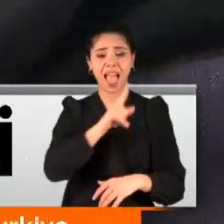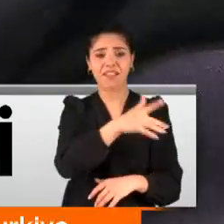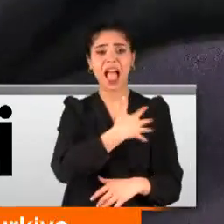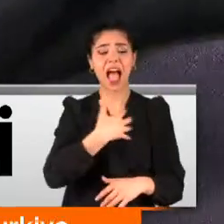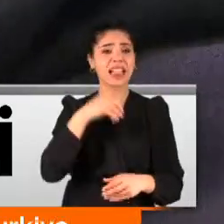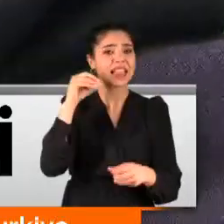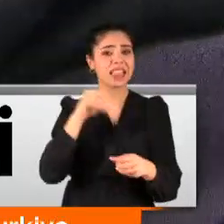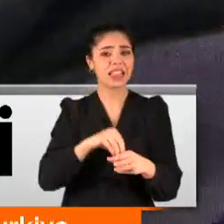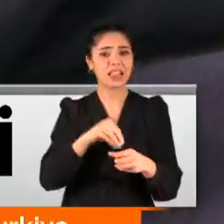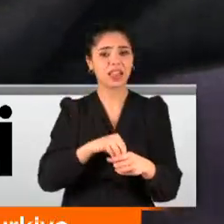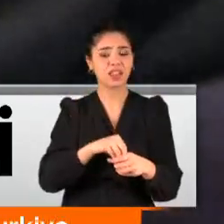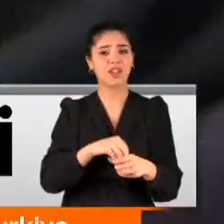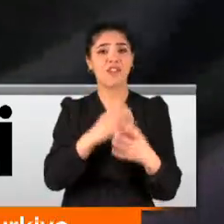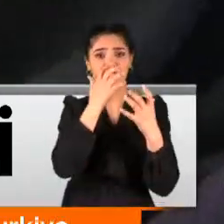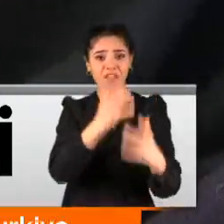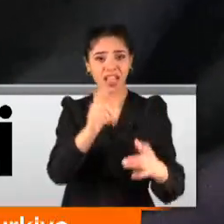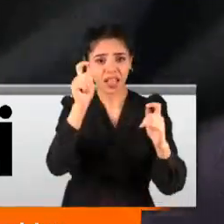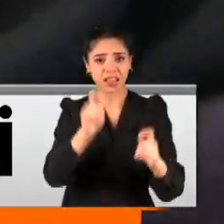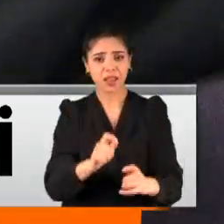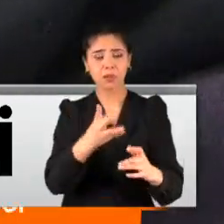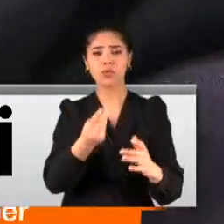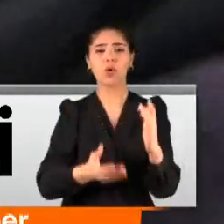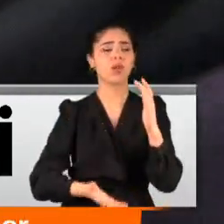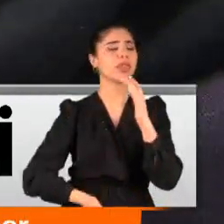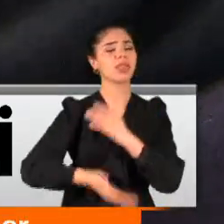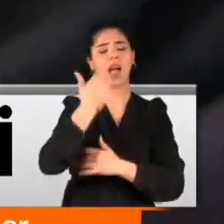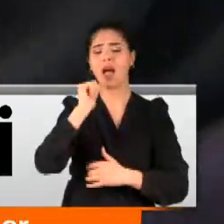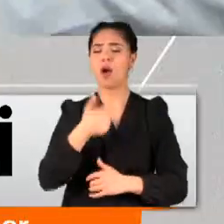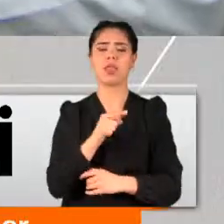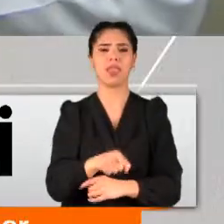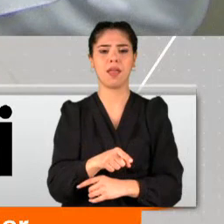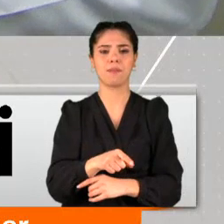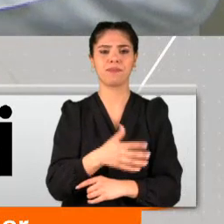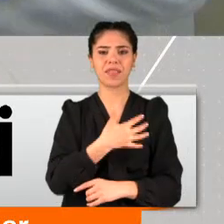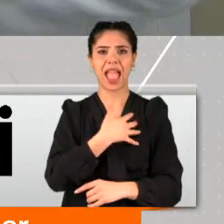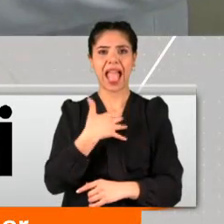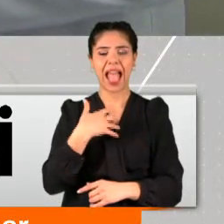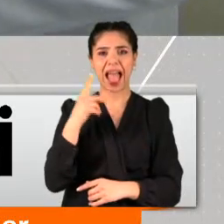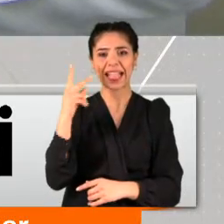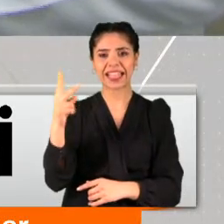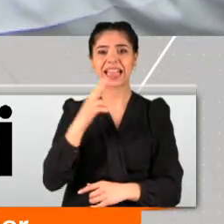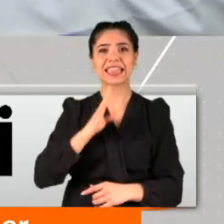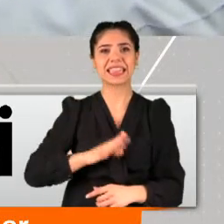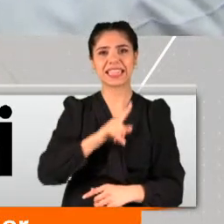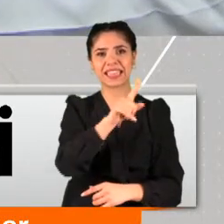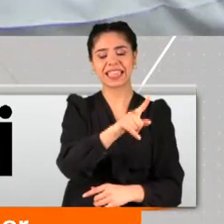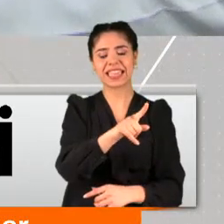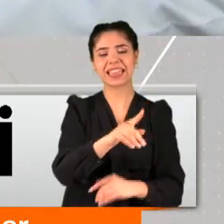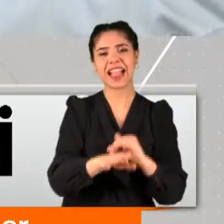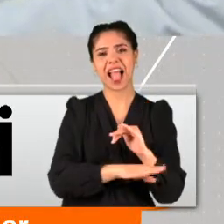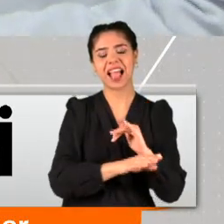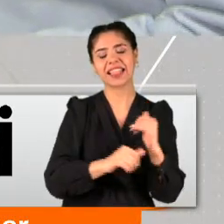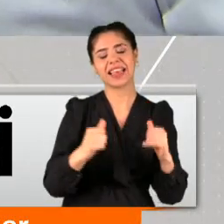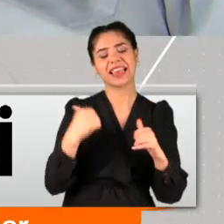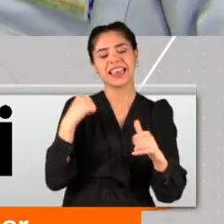annesi için böyle bir büyük fedakarlık yapması Bence daha büyük bir kutsallık Annesi kızını doğurdu bu sefer kızı annesine